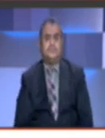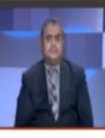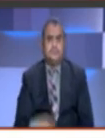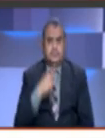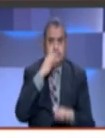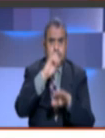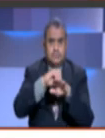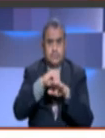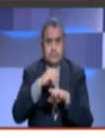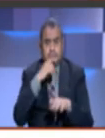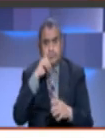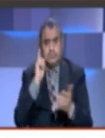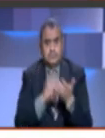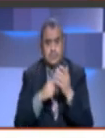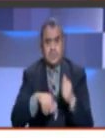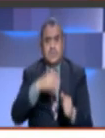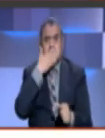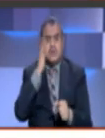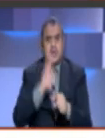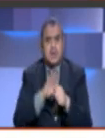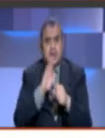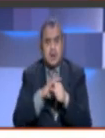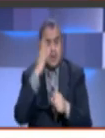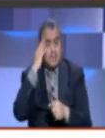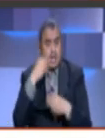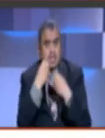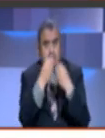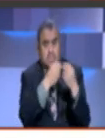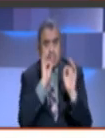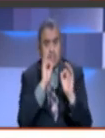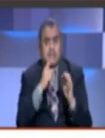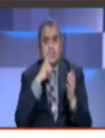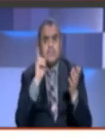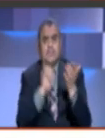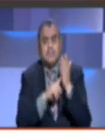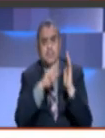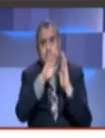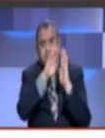المطلوب خلال شهر رمضان الكريم هو اتباع نفس